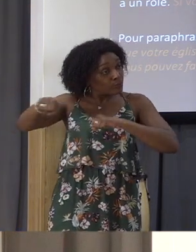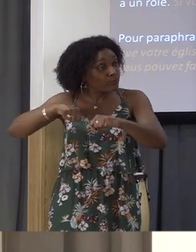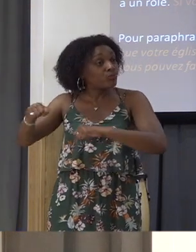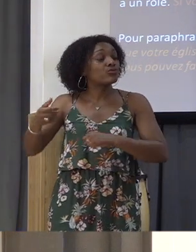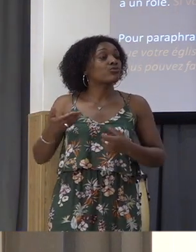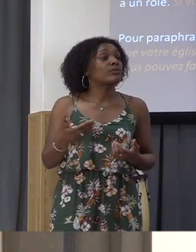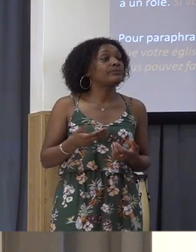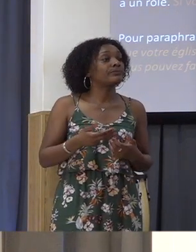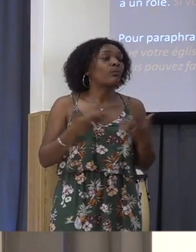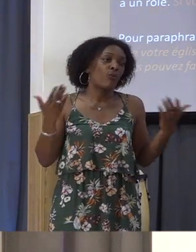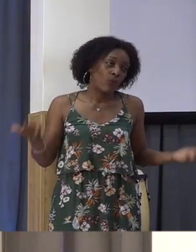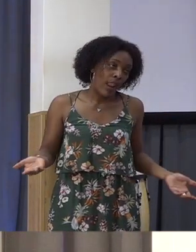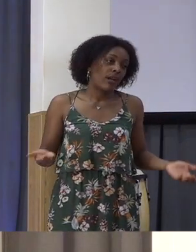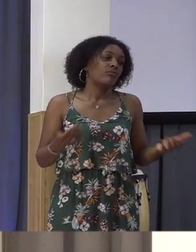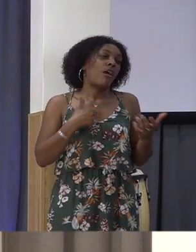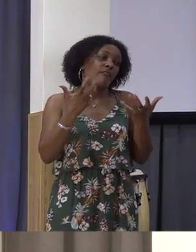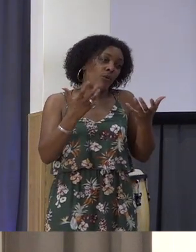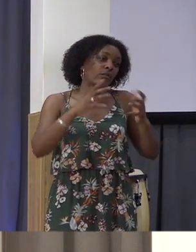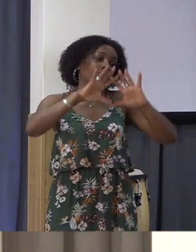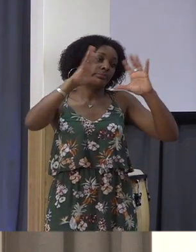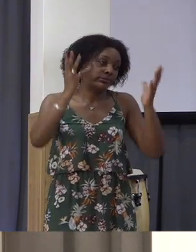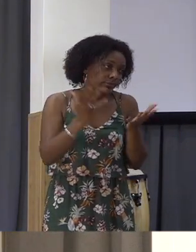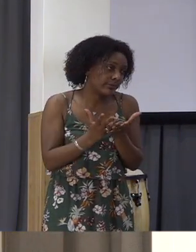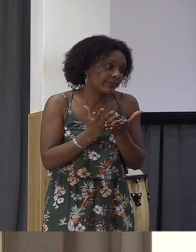Alors, j'aimerais conclure là-dessus.